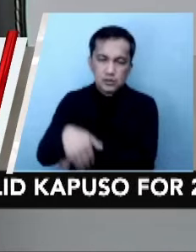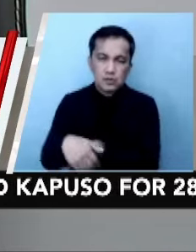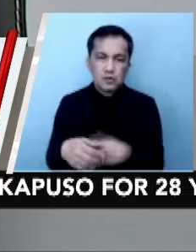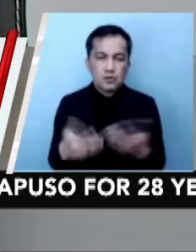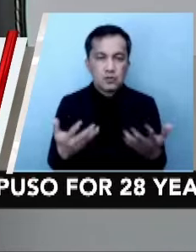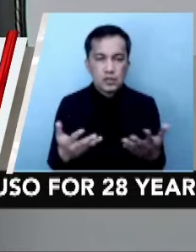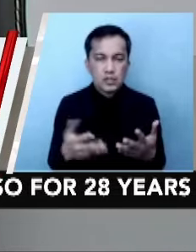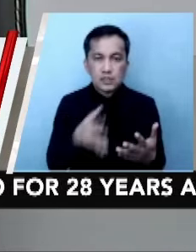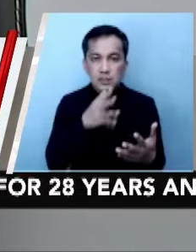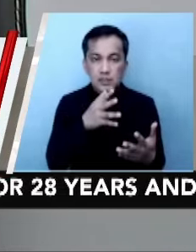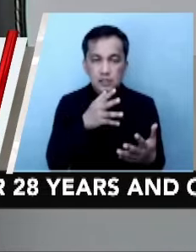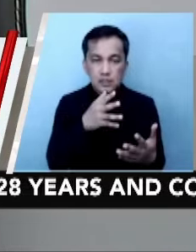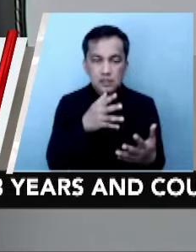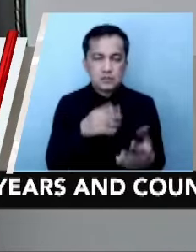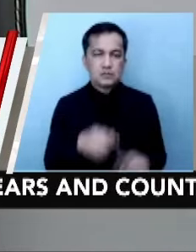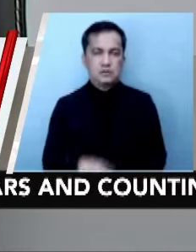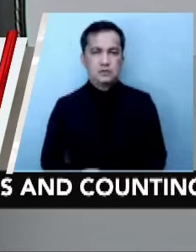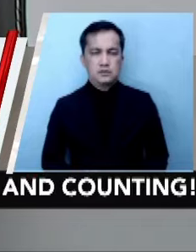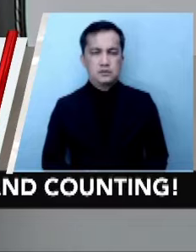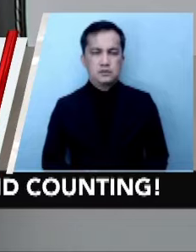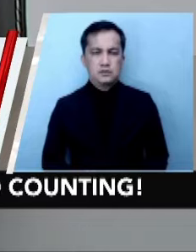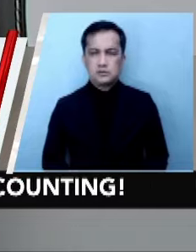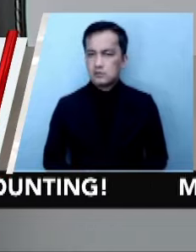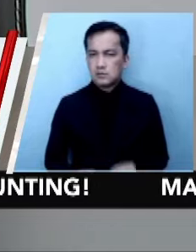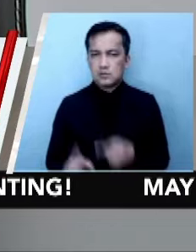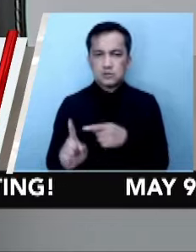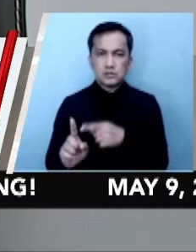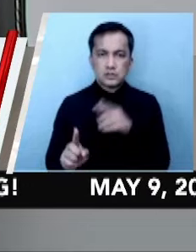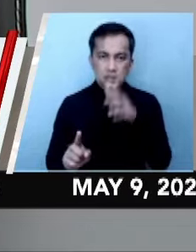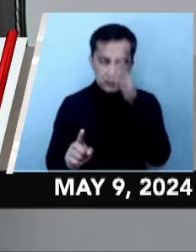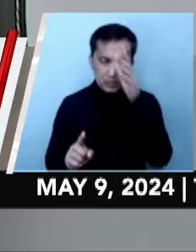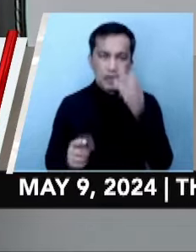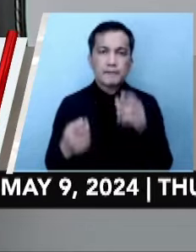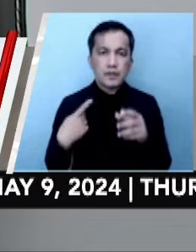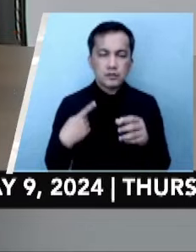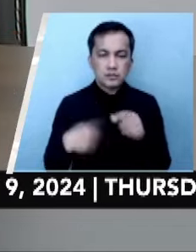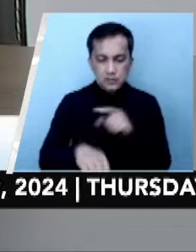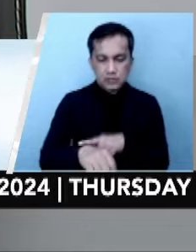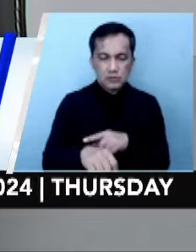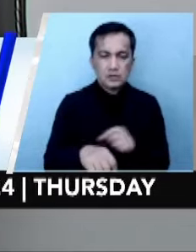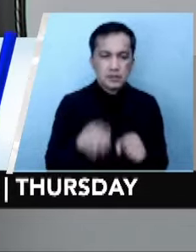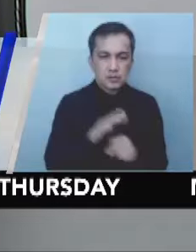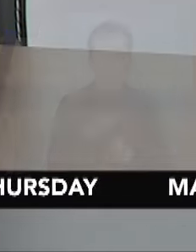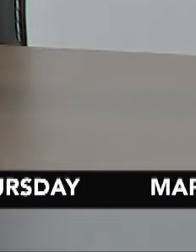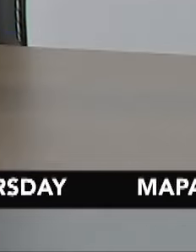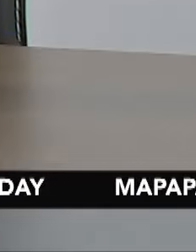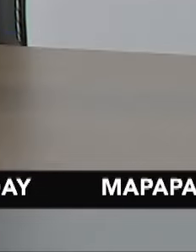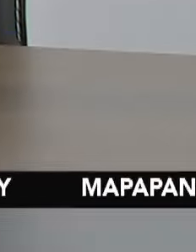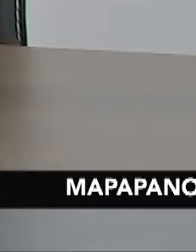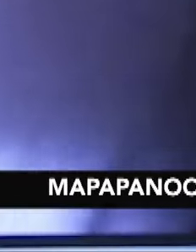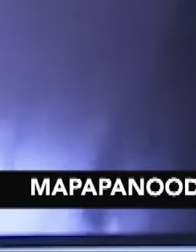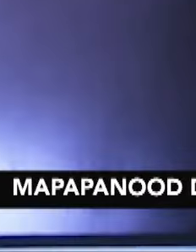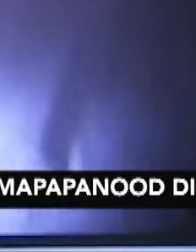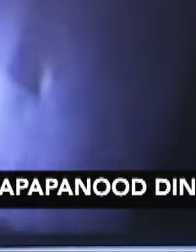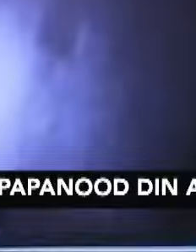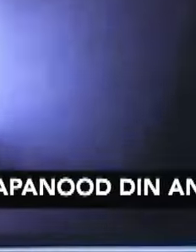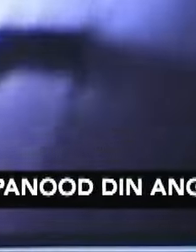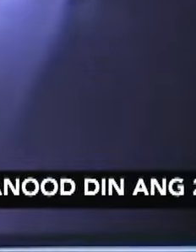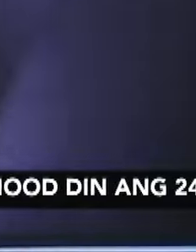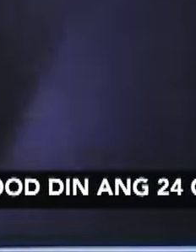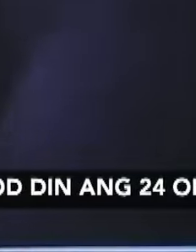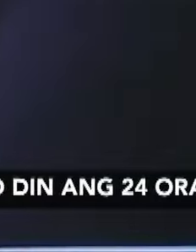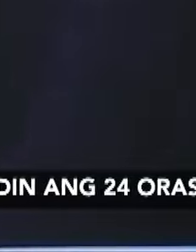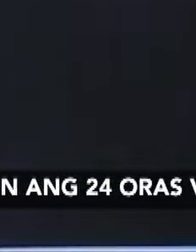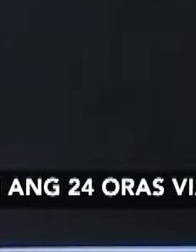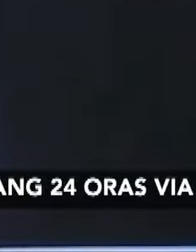niya kaya nagkakaroon ng oportunidad yung tatay para gahasain siya sa sarili nilang bahay. Sinubukan daw